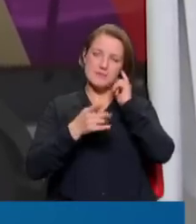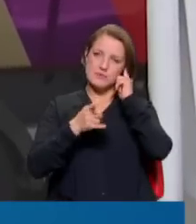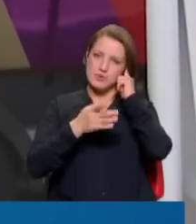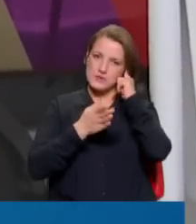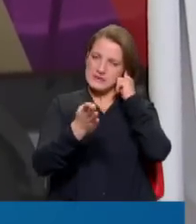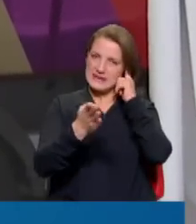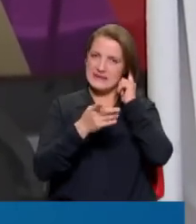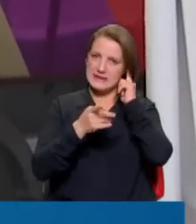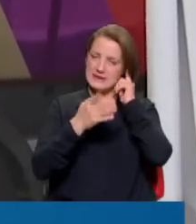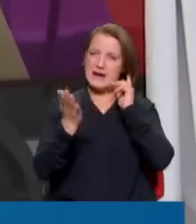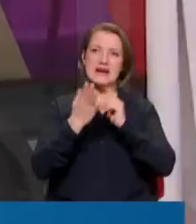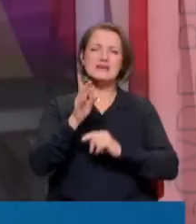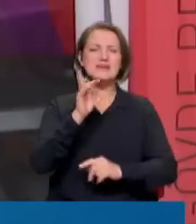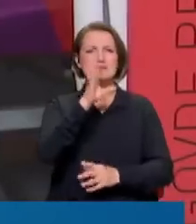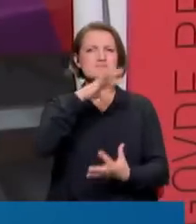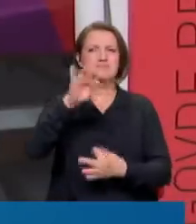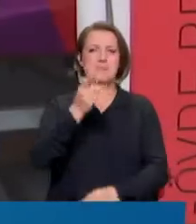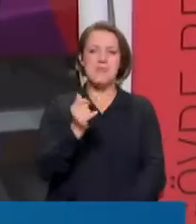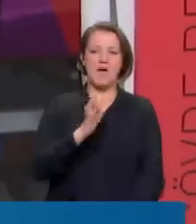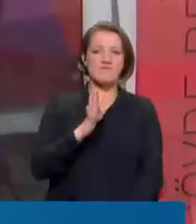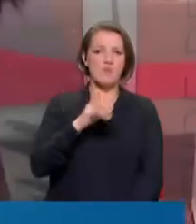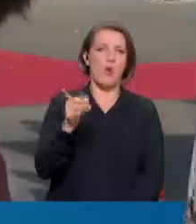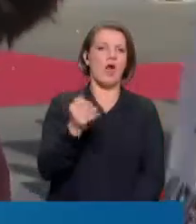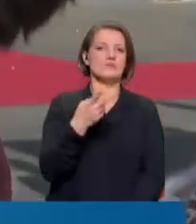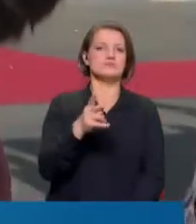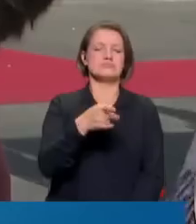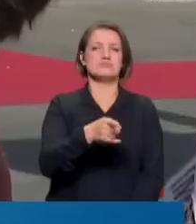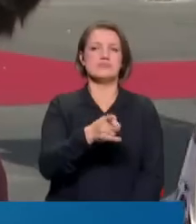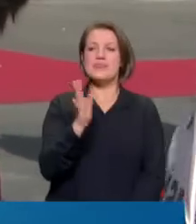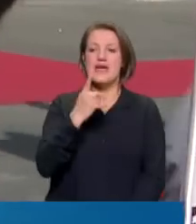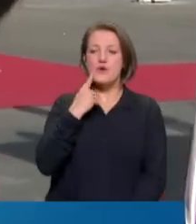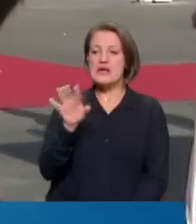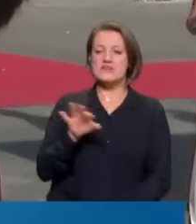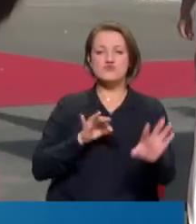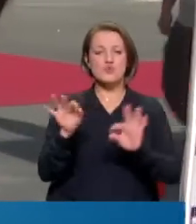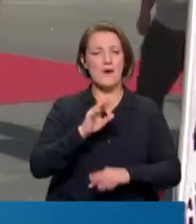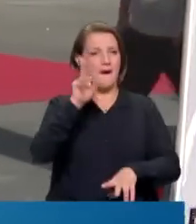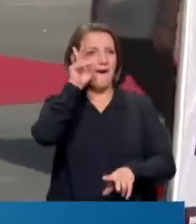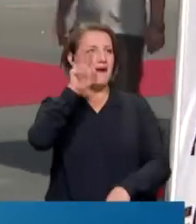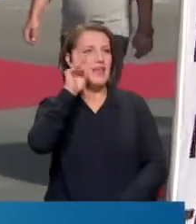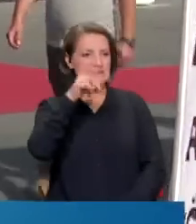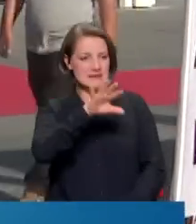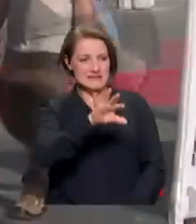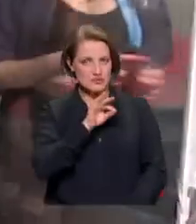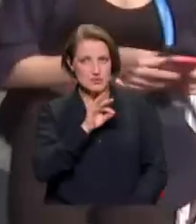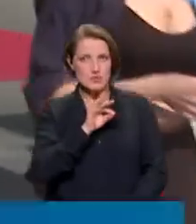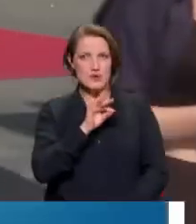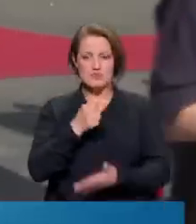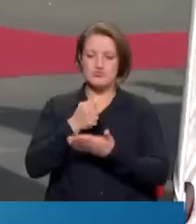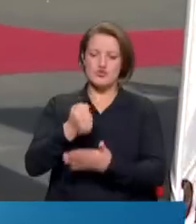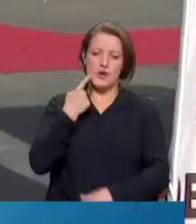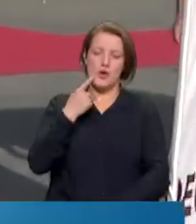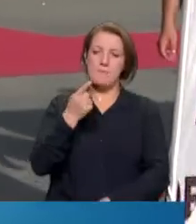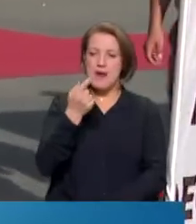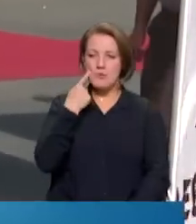tekneleri hangi kesim alabiliyor Parası olan kesim alabilir neye göre seçiyoruz hayalimizdeki mi yoksa bütçenize